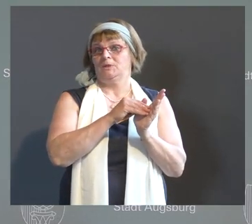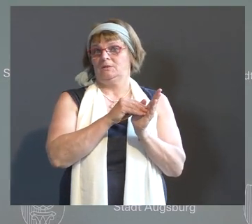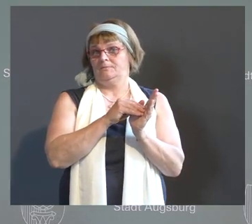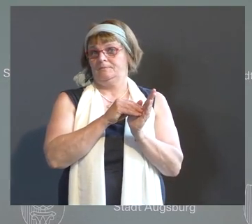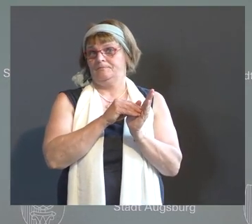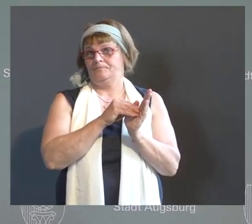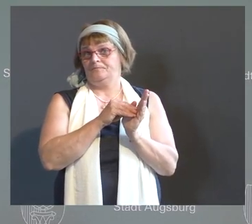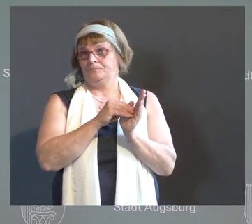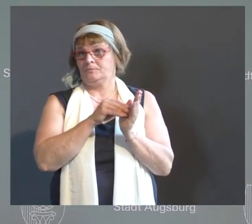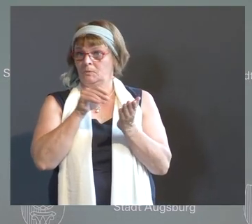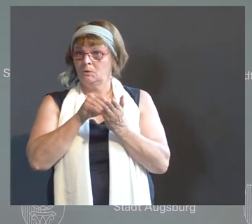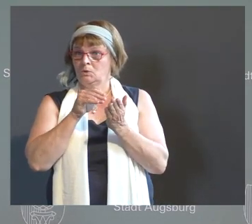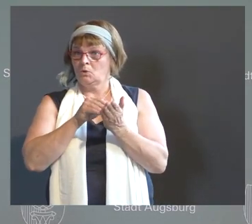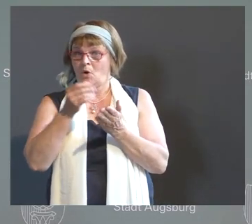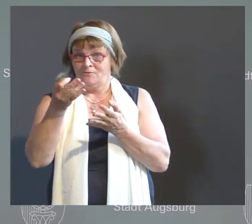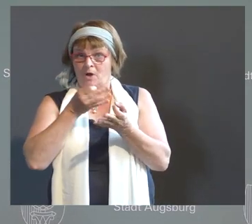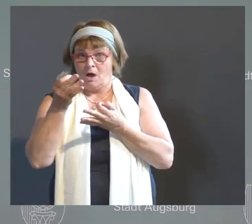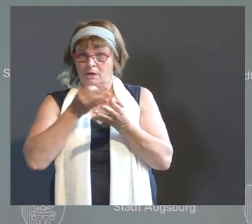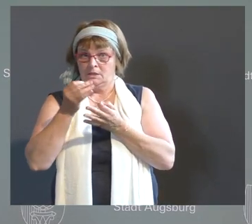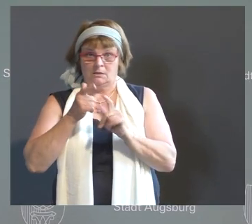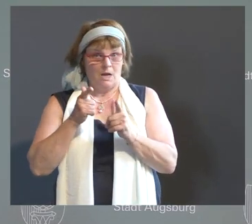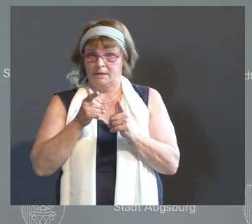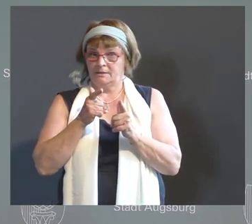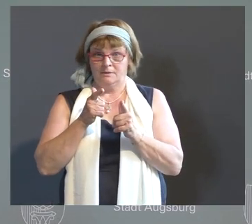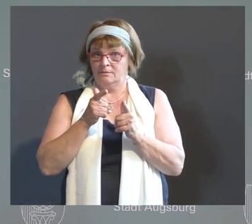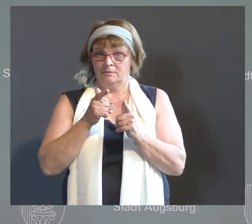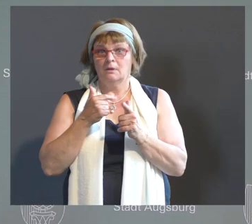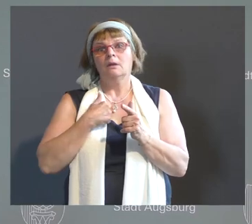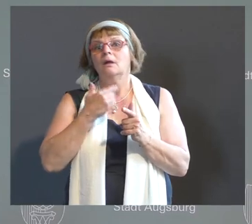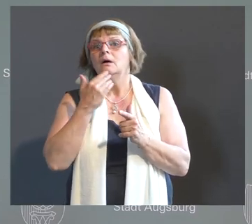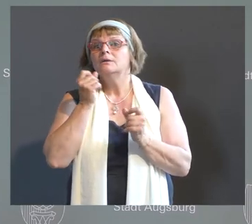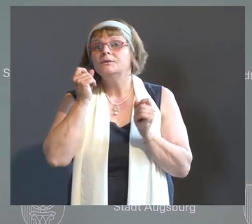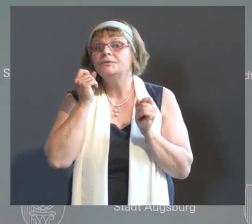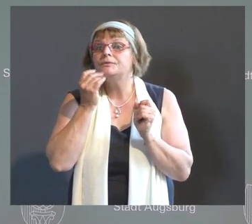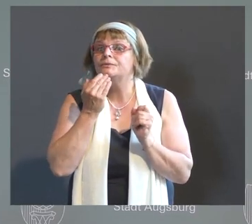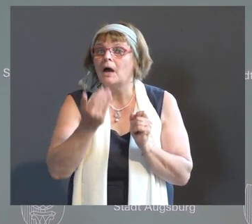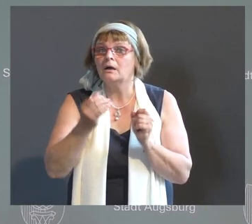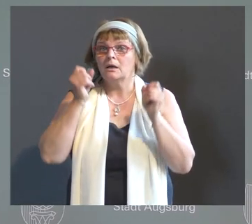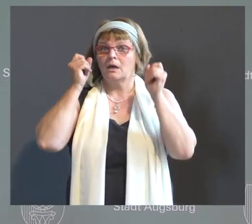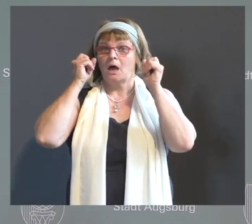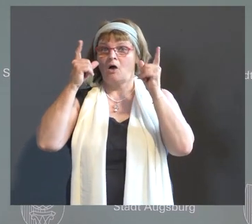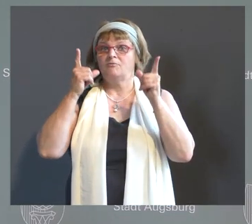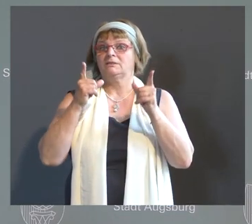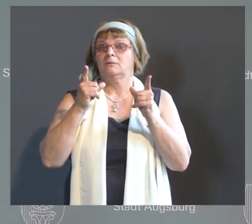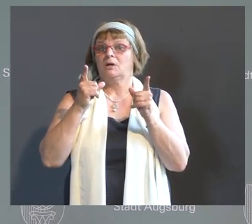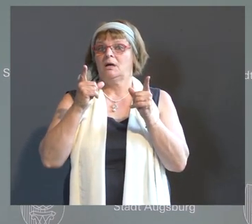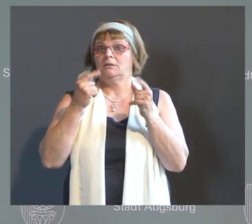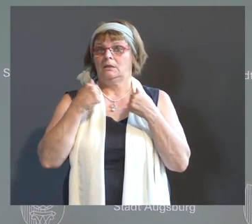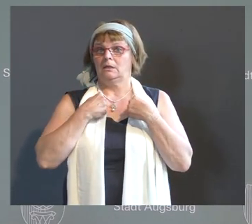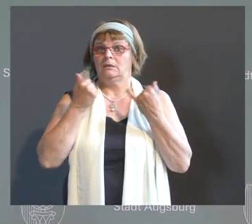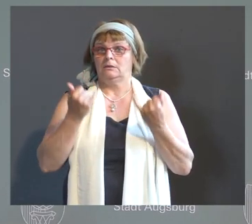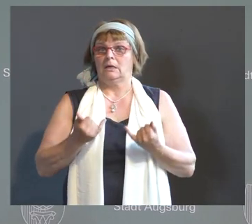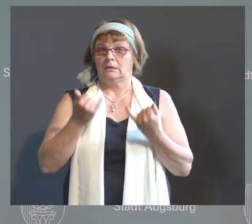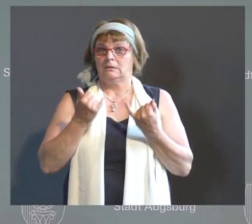Das ist nicht der Fall. Dann bedanke ich mich ganz herzlich für die Aufmerksamkeit und wir stehen jetzt noch für